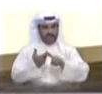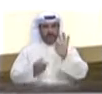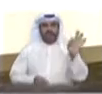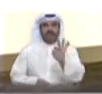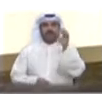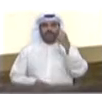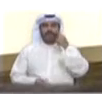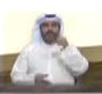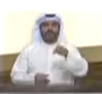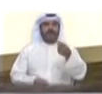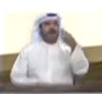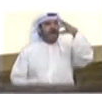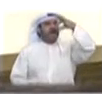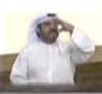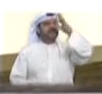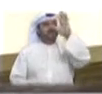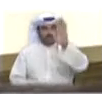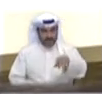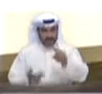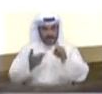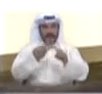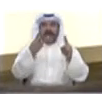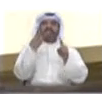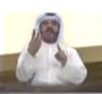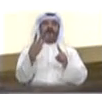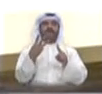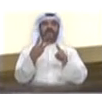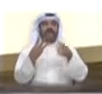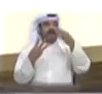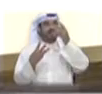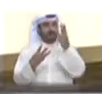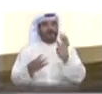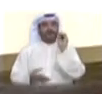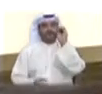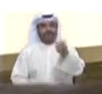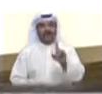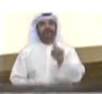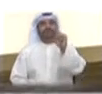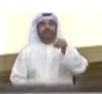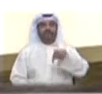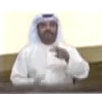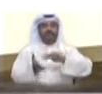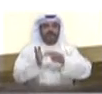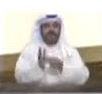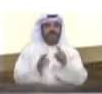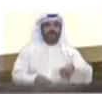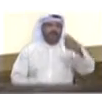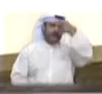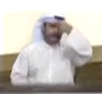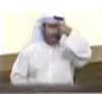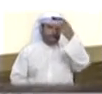الوقائية، هي تطعيم المننجوكوكس والنيوموكوكل والإنفلونزا الموسمية لبعض الحالات مثل الحالات الأمراض